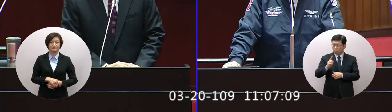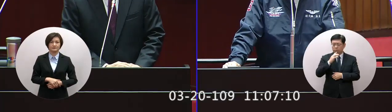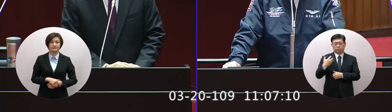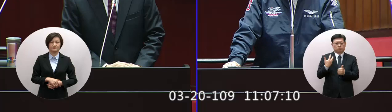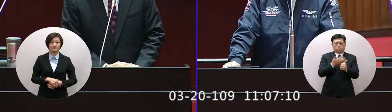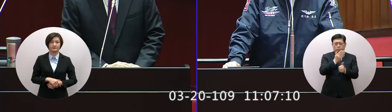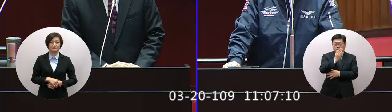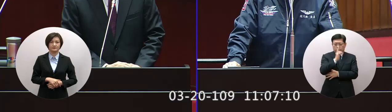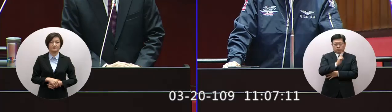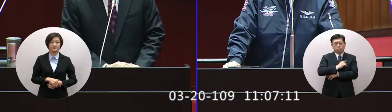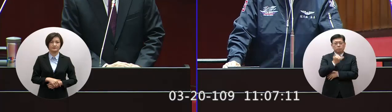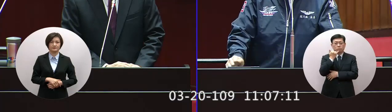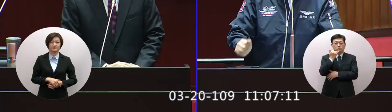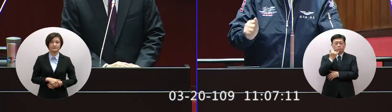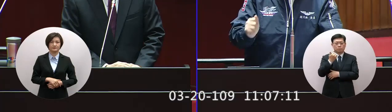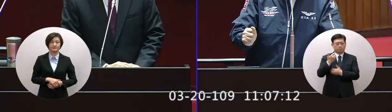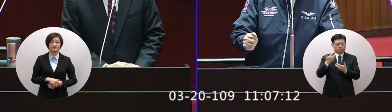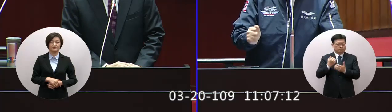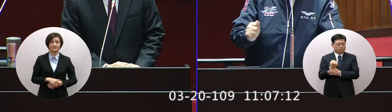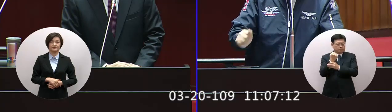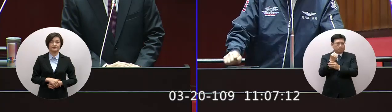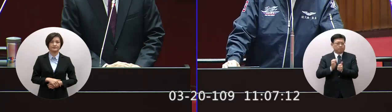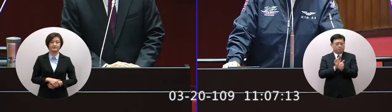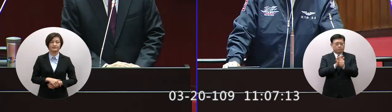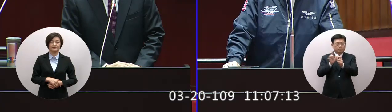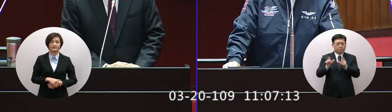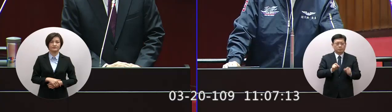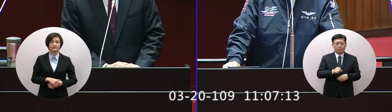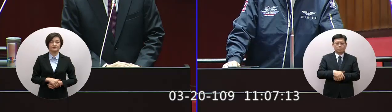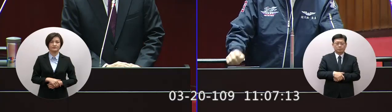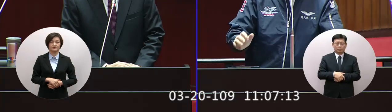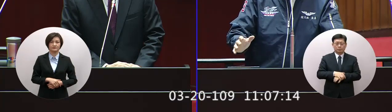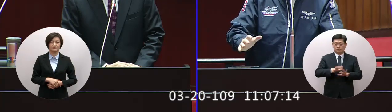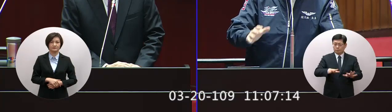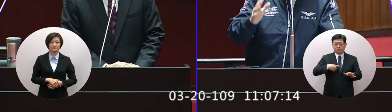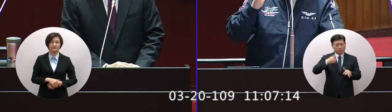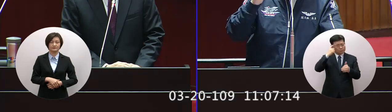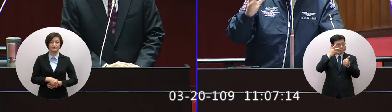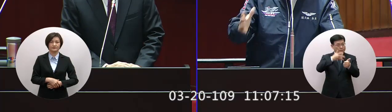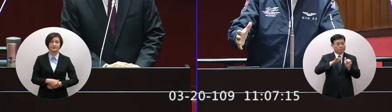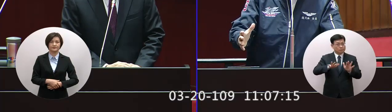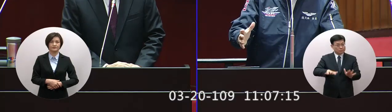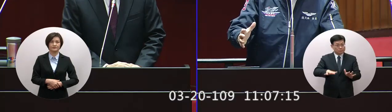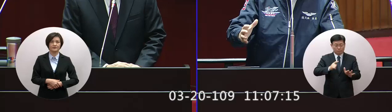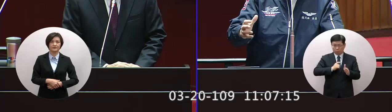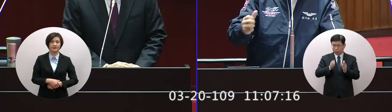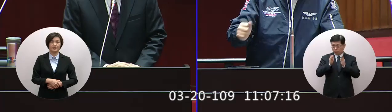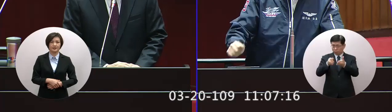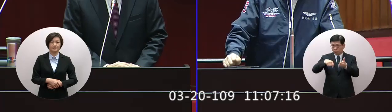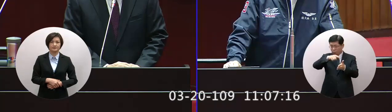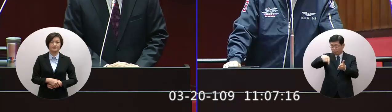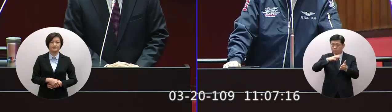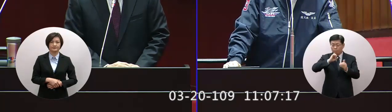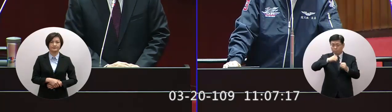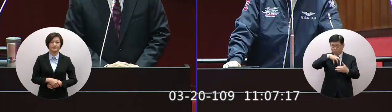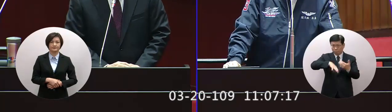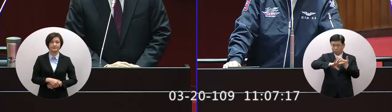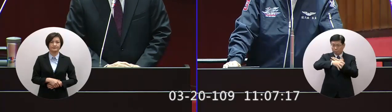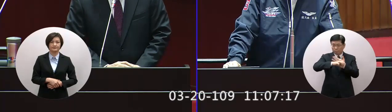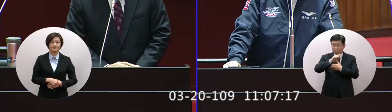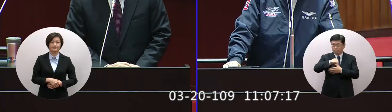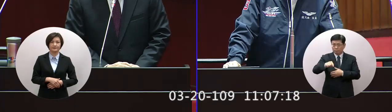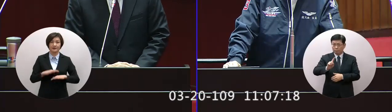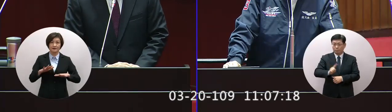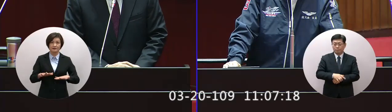们的政府很大的一些就是这个法律上的依据。那所以呢，我想请教说，目前所锁定的对象是在境内还是在境外